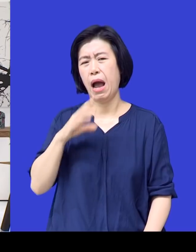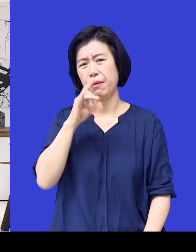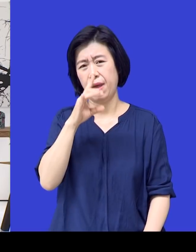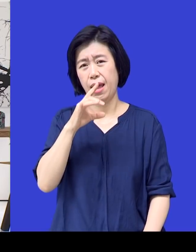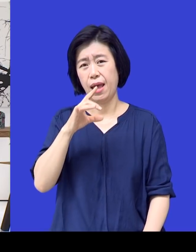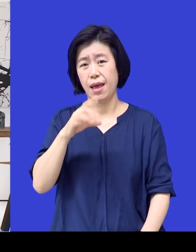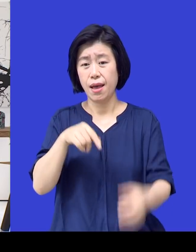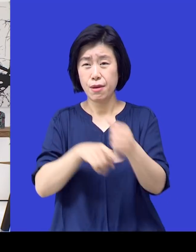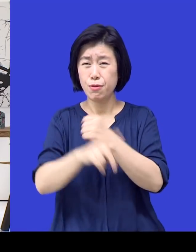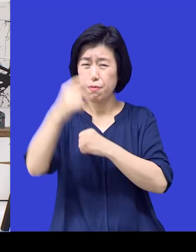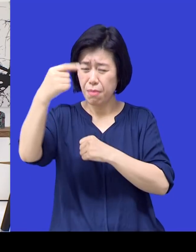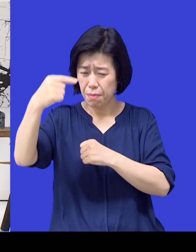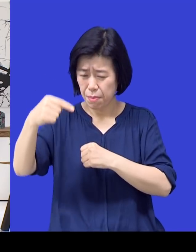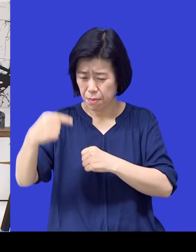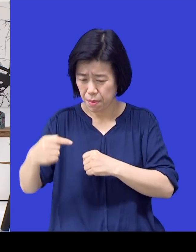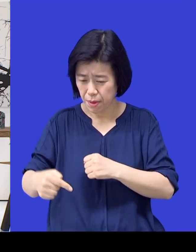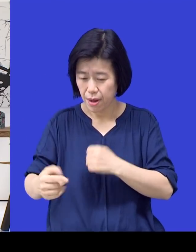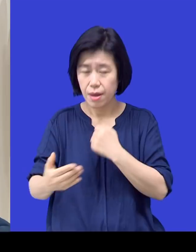싫습니다.